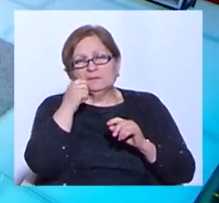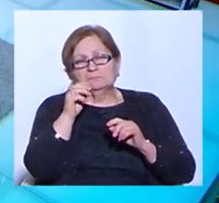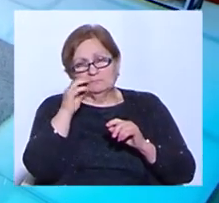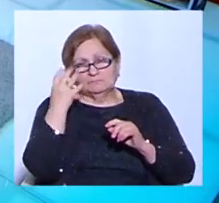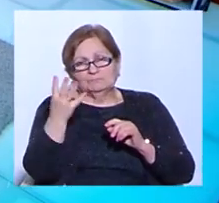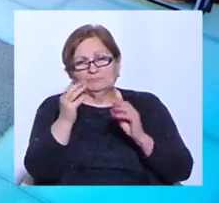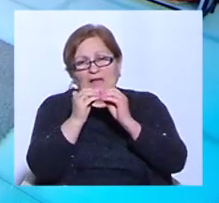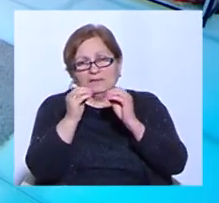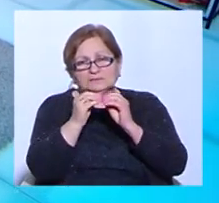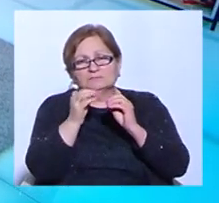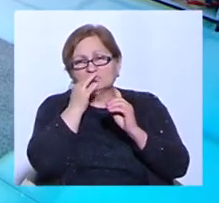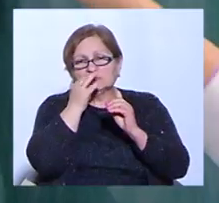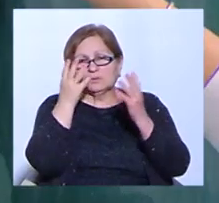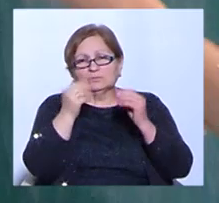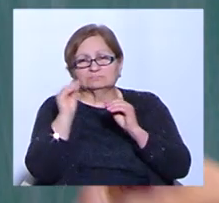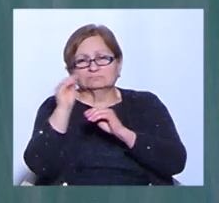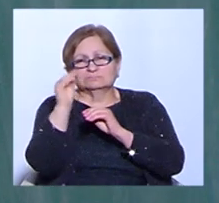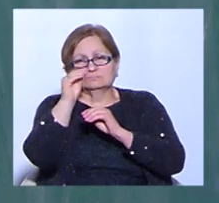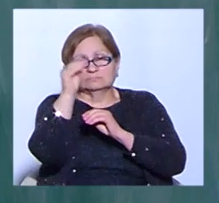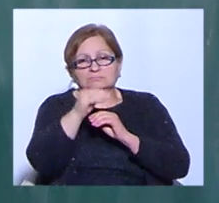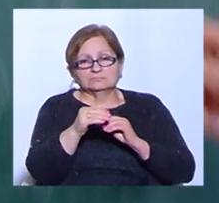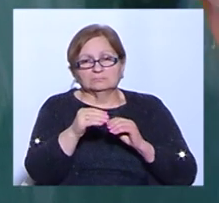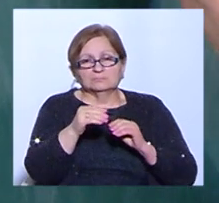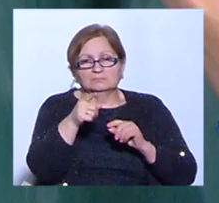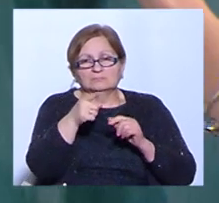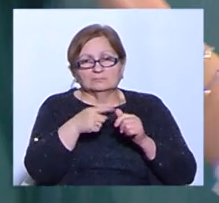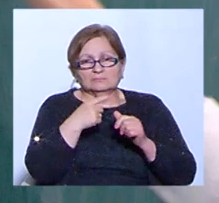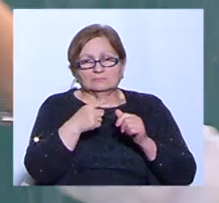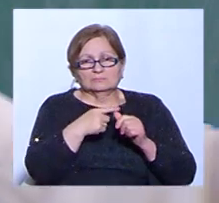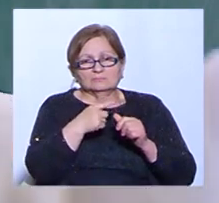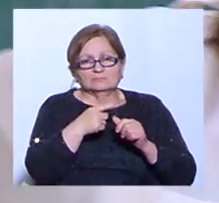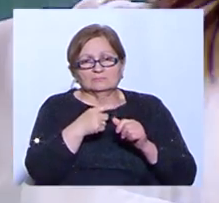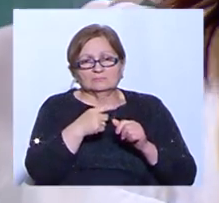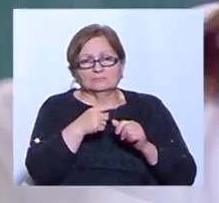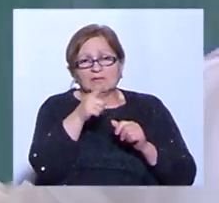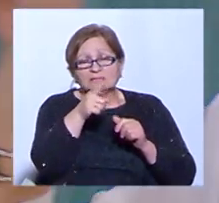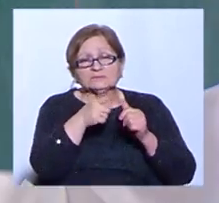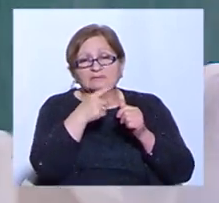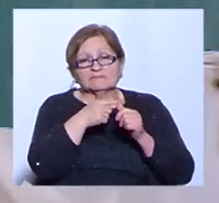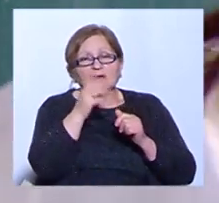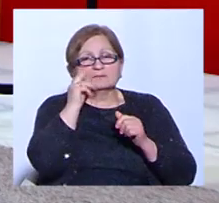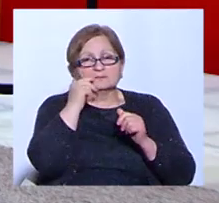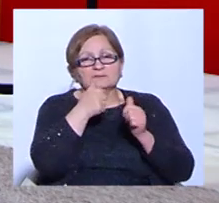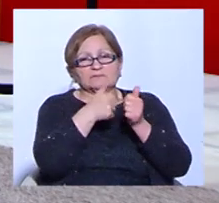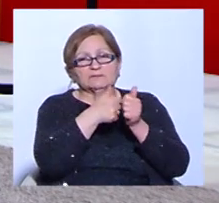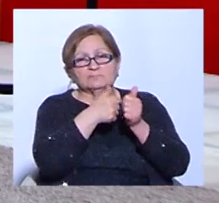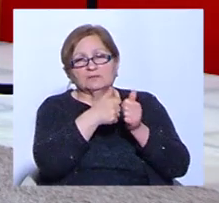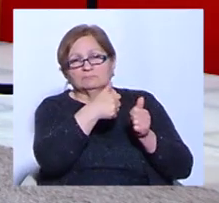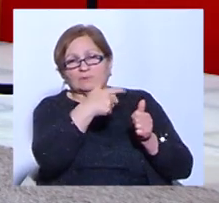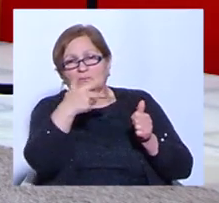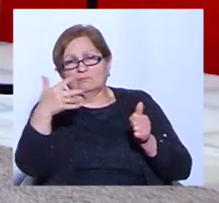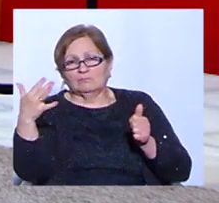მეოთხე დღეს 10, მეხუთე დღეს 12 წუთი. ანუ ნიშნავს, რომ ეს უკვე არის რიცხვითი მიმდევრობა, ხო? სადაც ყოველი შემდეგი წინაზე